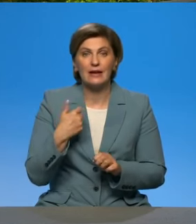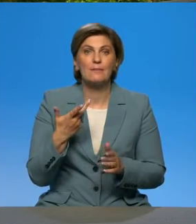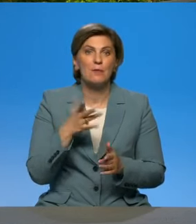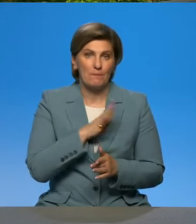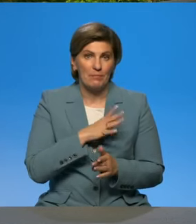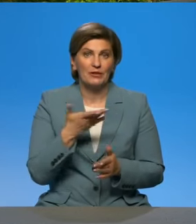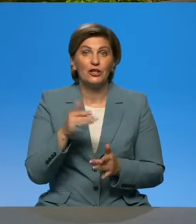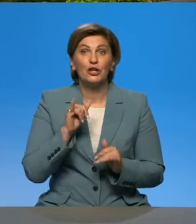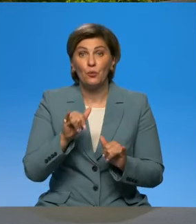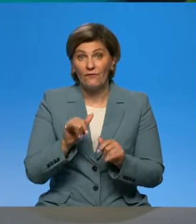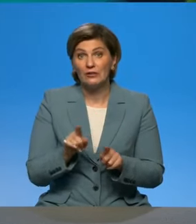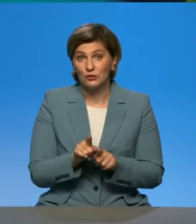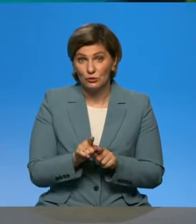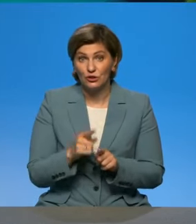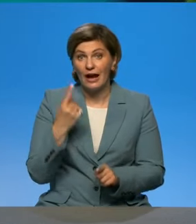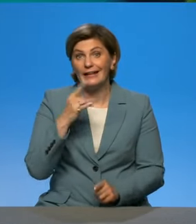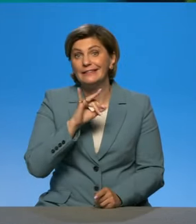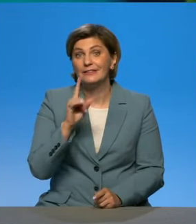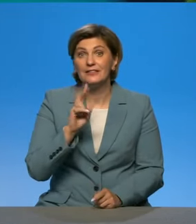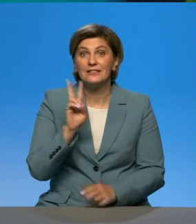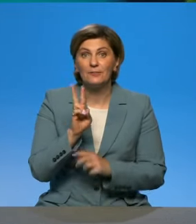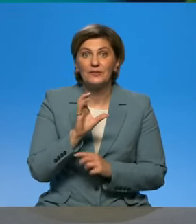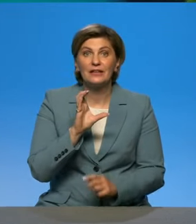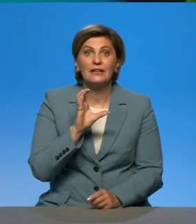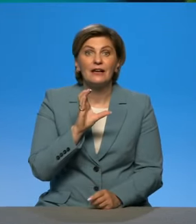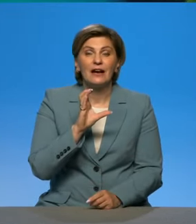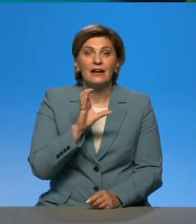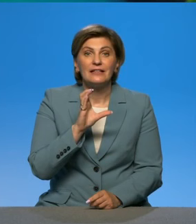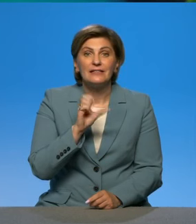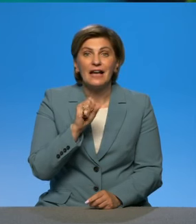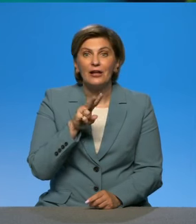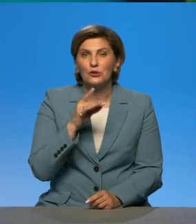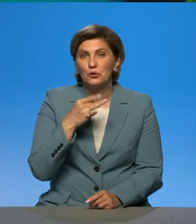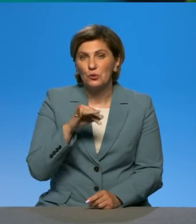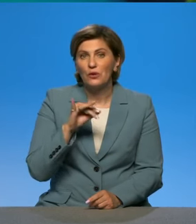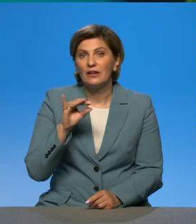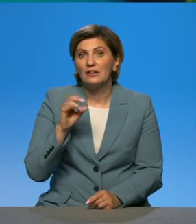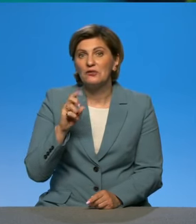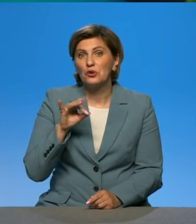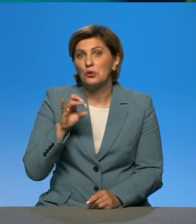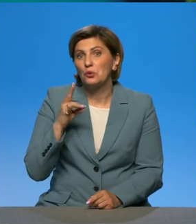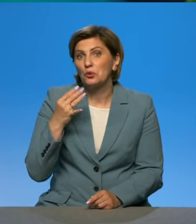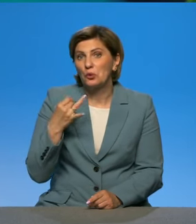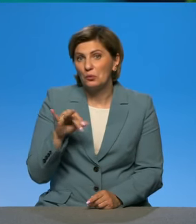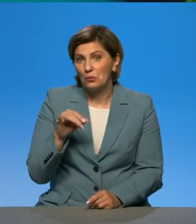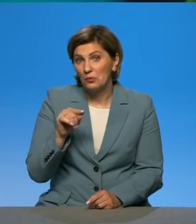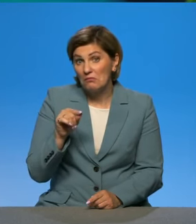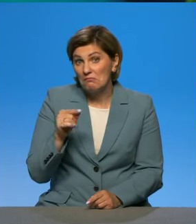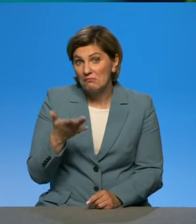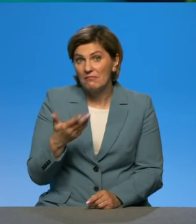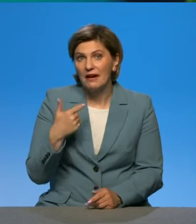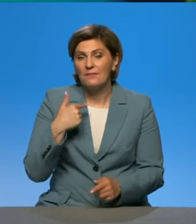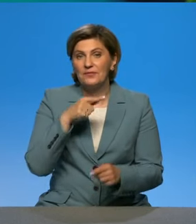очевидно. Один из фильмов «Асель Туй, потомок Туя». В этом фильме я представил взгляд